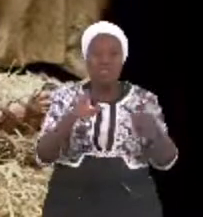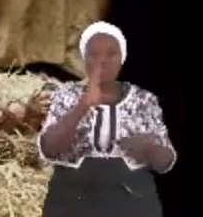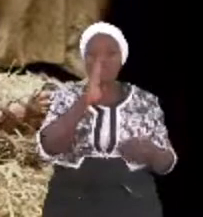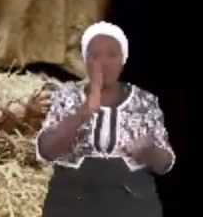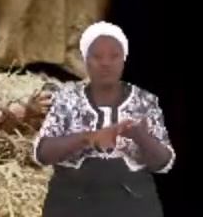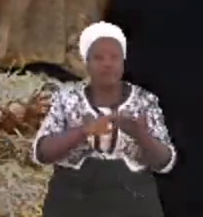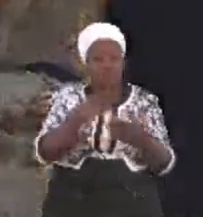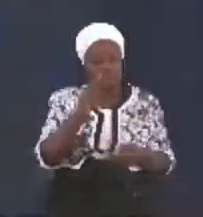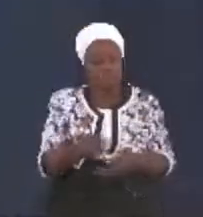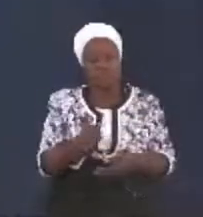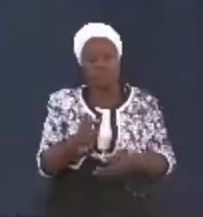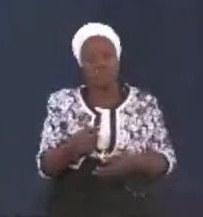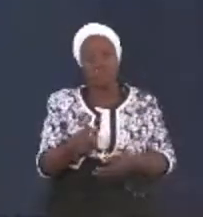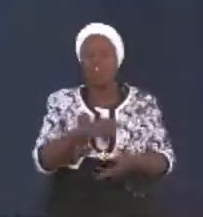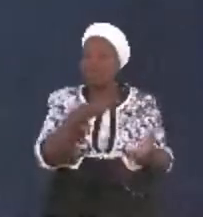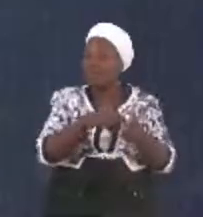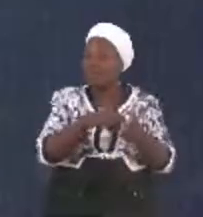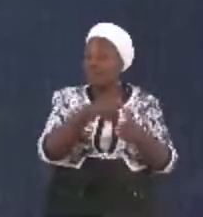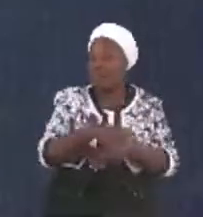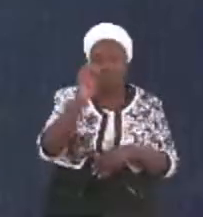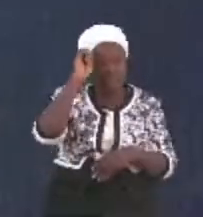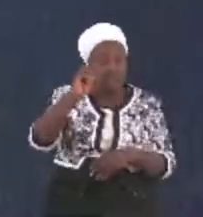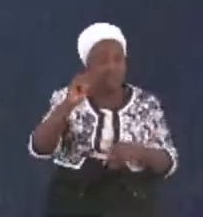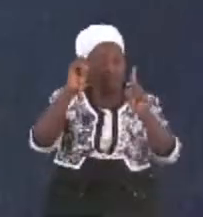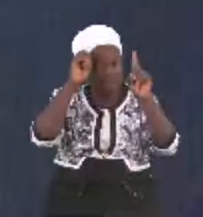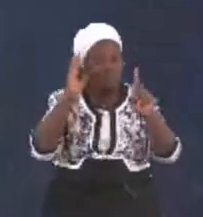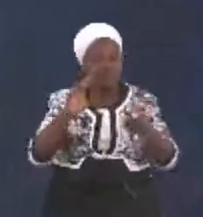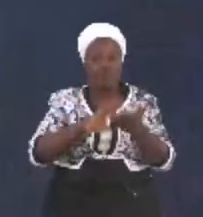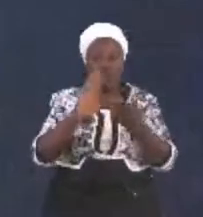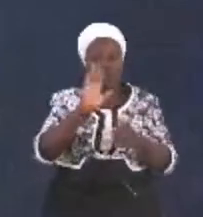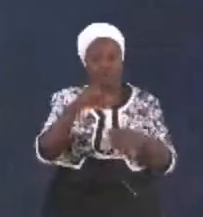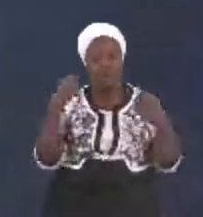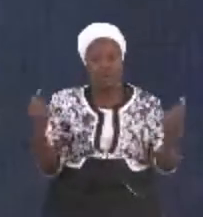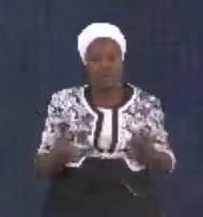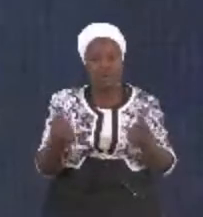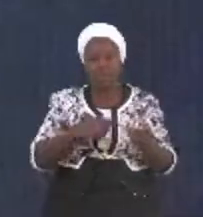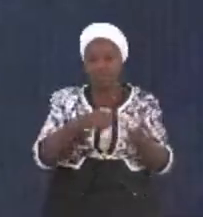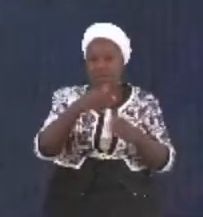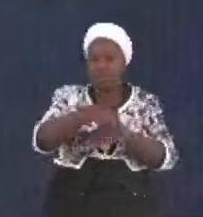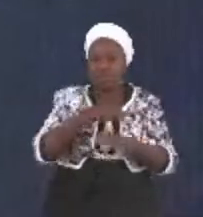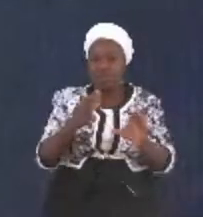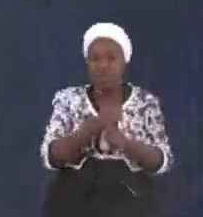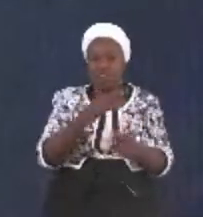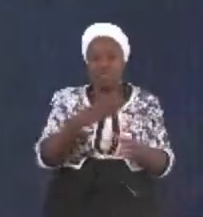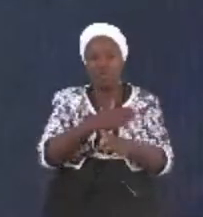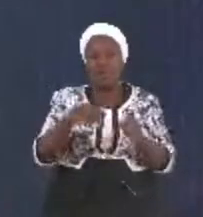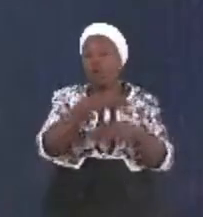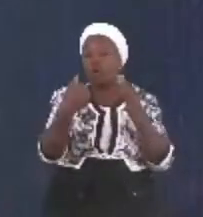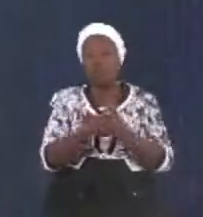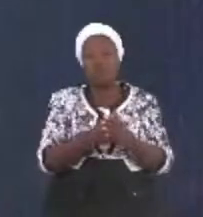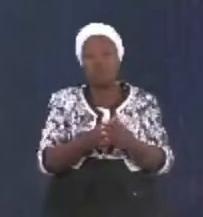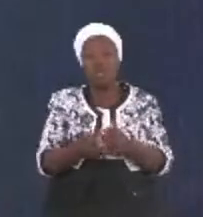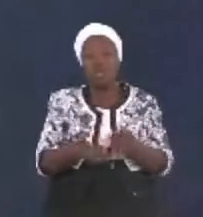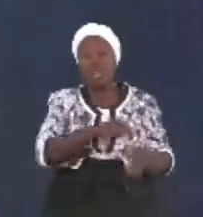soir, il va pardonner tes péchés. Ce soir, il va ôter toutes les culpabilités, toutes les condamnations. Il va